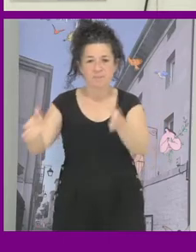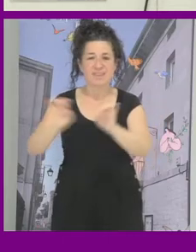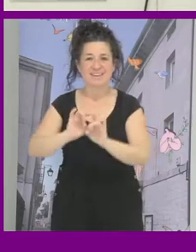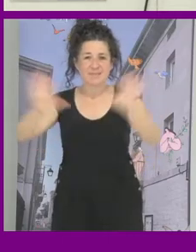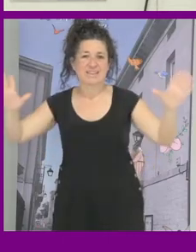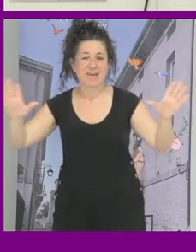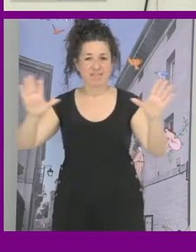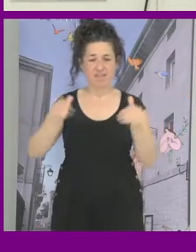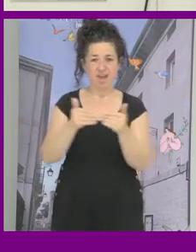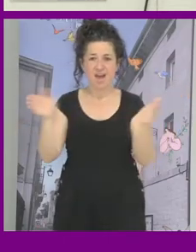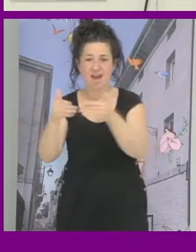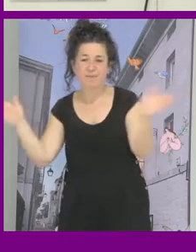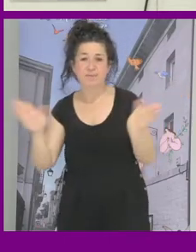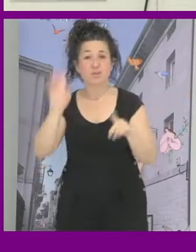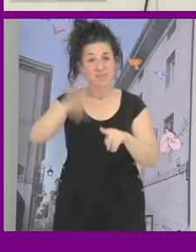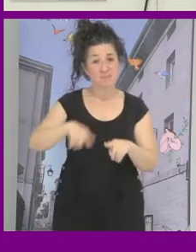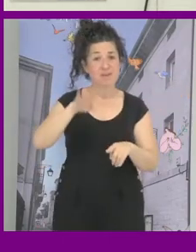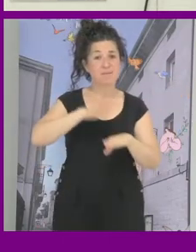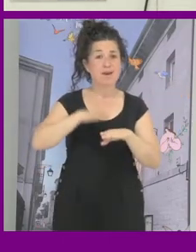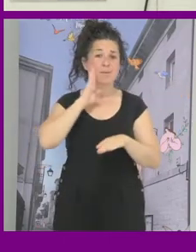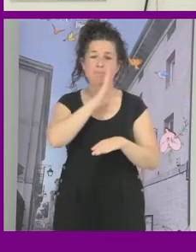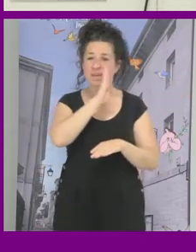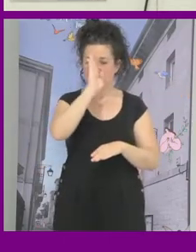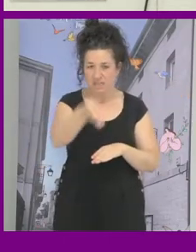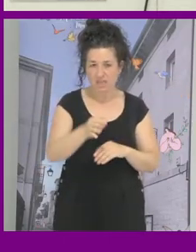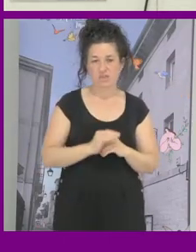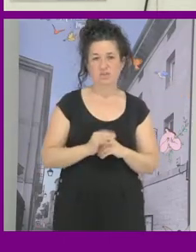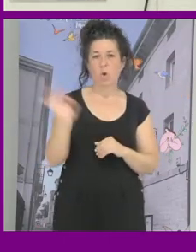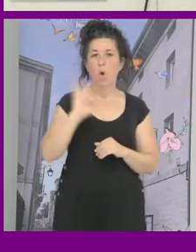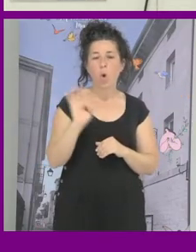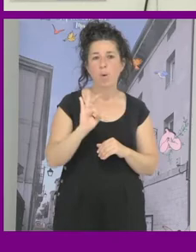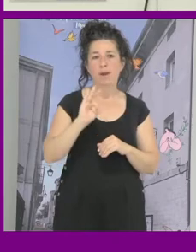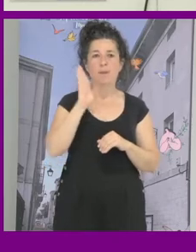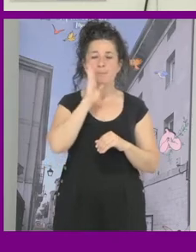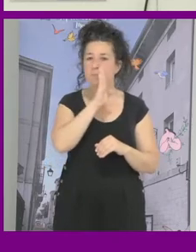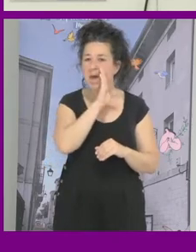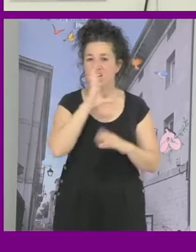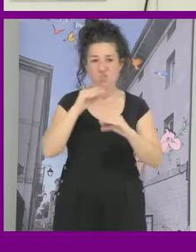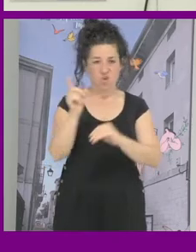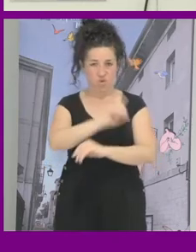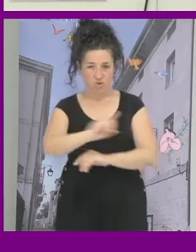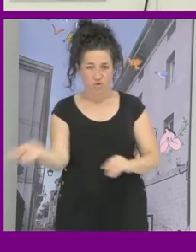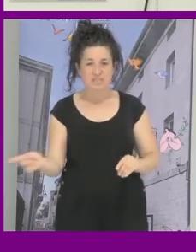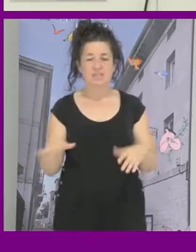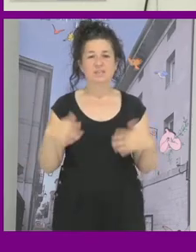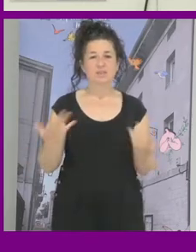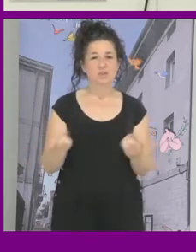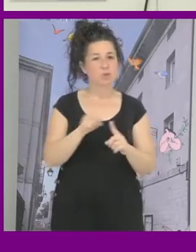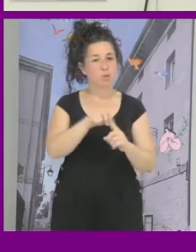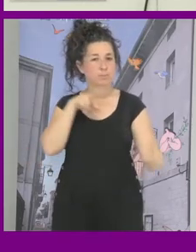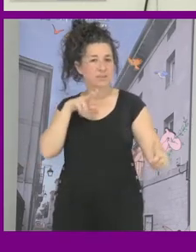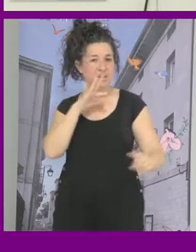dizkiegu ama heteroei, ez? Edo boioak ez diren amei. Orduan, bueno, hori da ikuspegi